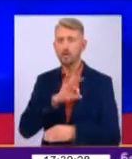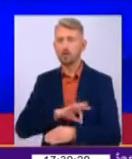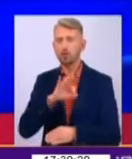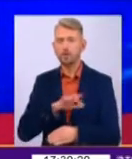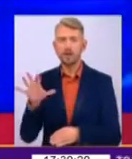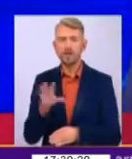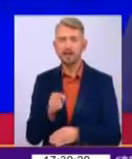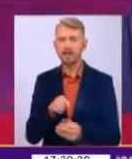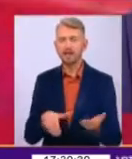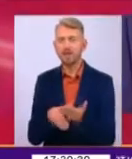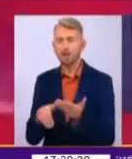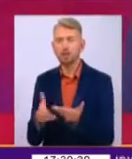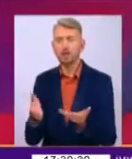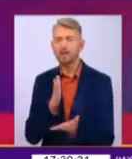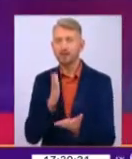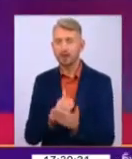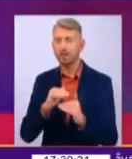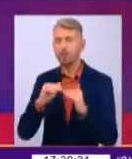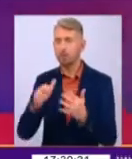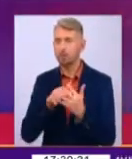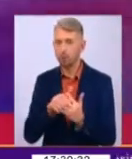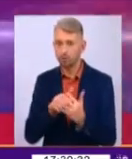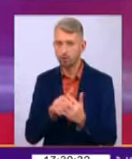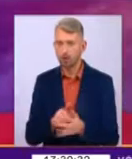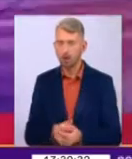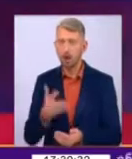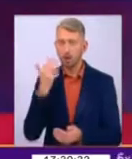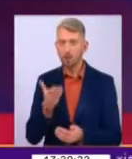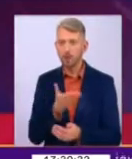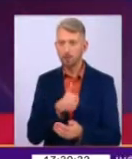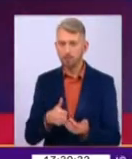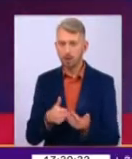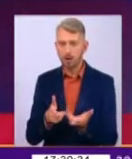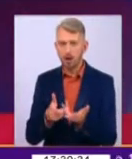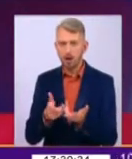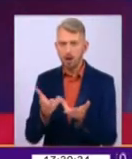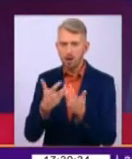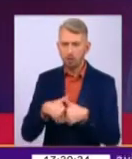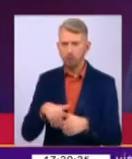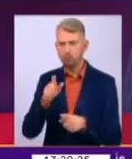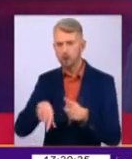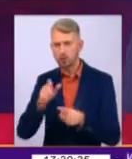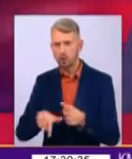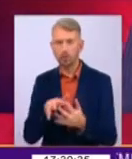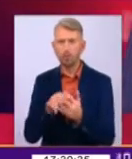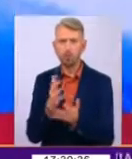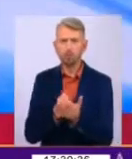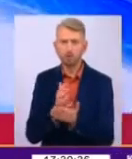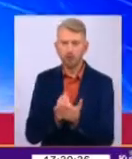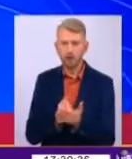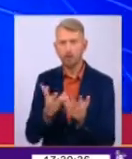всі ті засоби, які є на полі бою. А коли ми рахуємо патрони, боєприпаси різного роду, коли ми